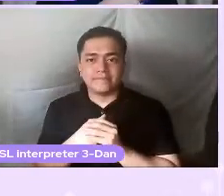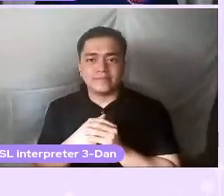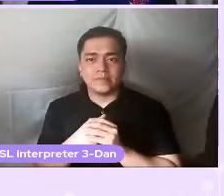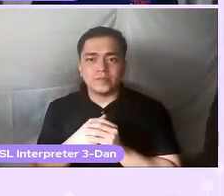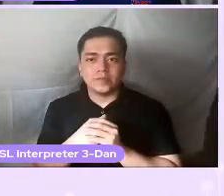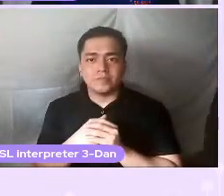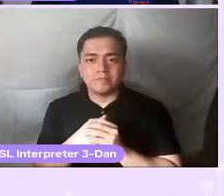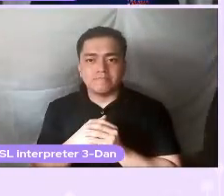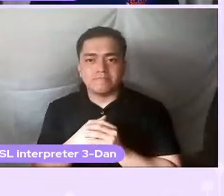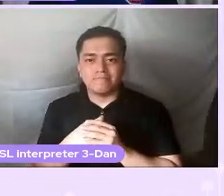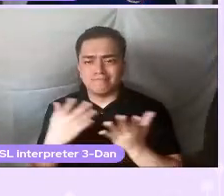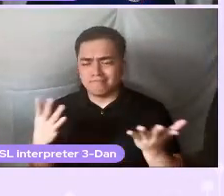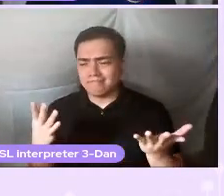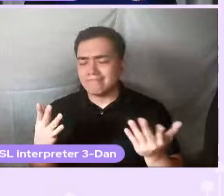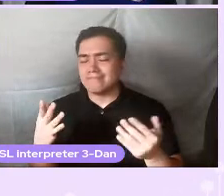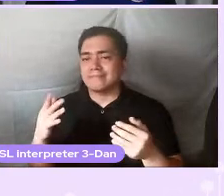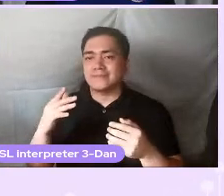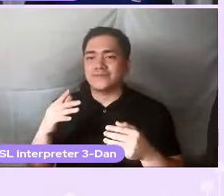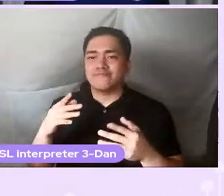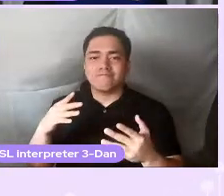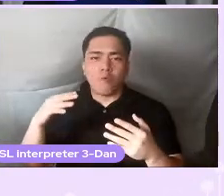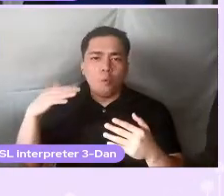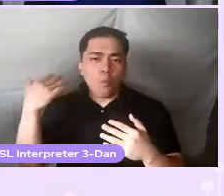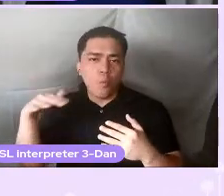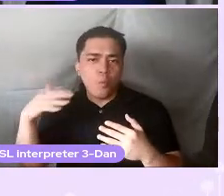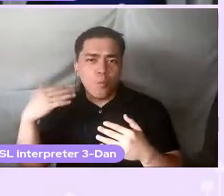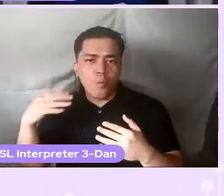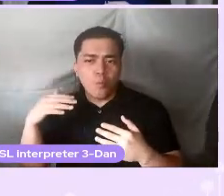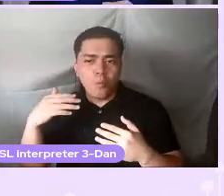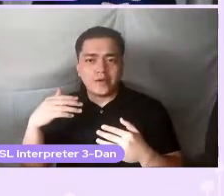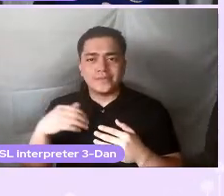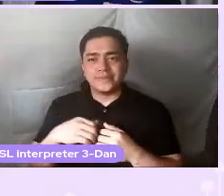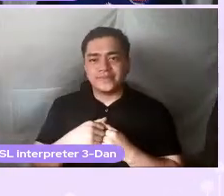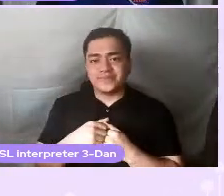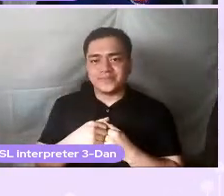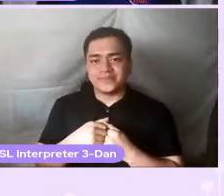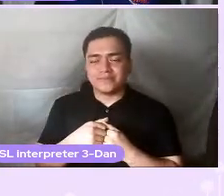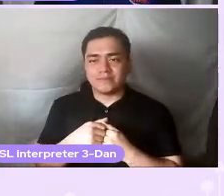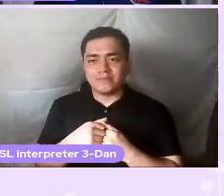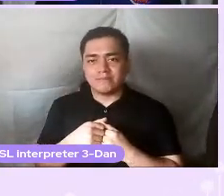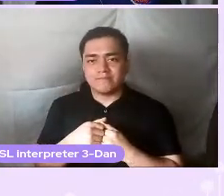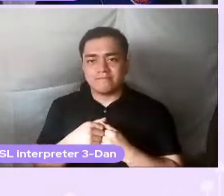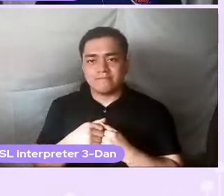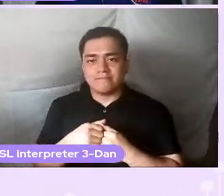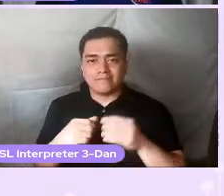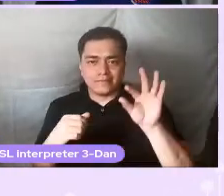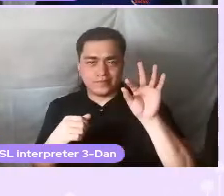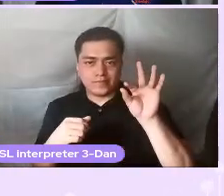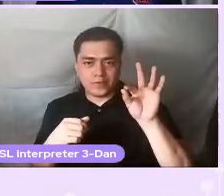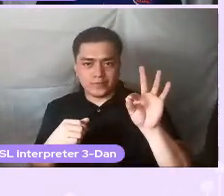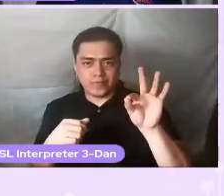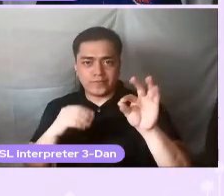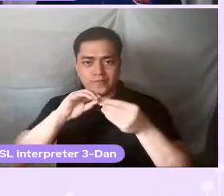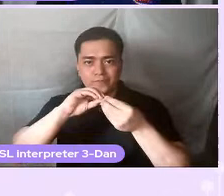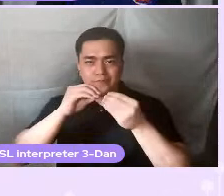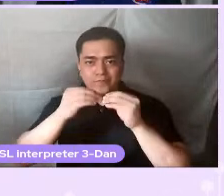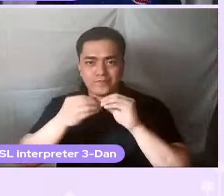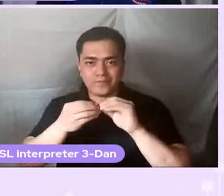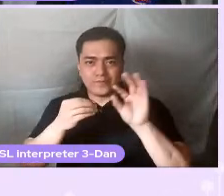galing namang manghula ng ating viewers. Next item, crack the code, item number 9.